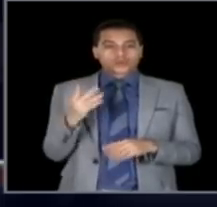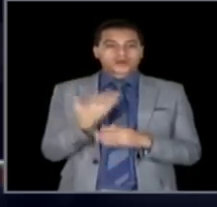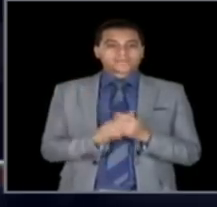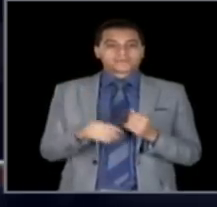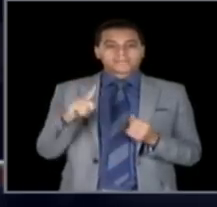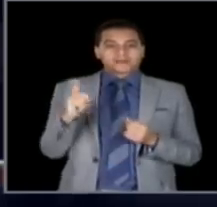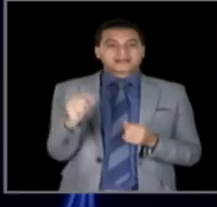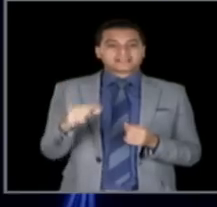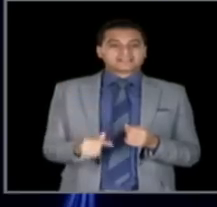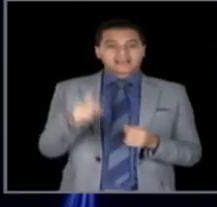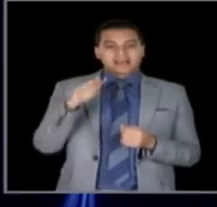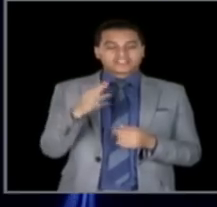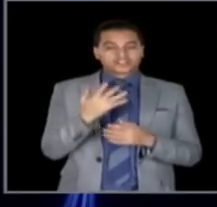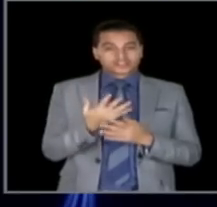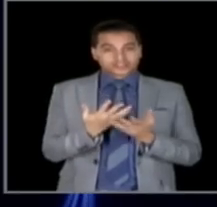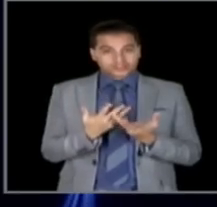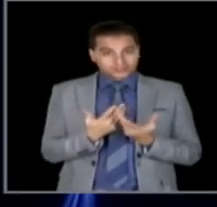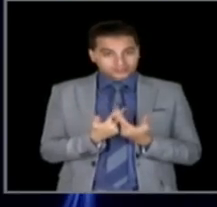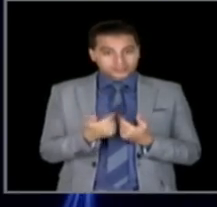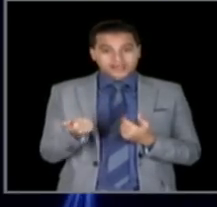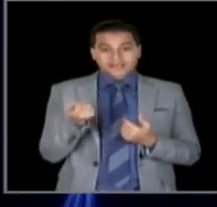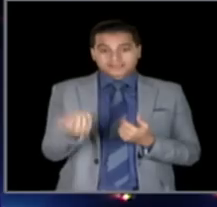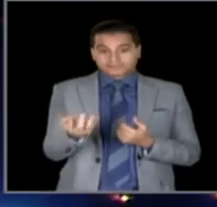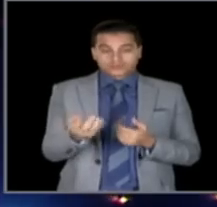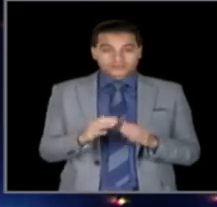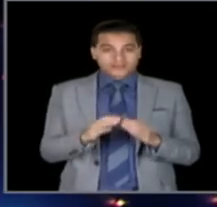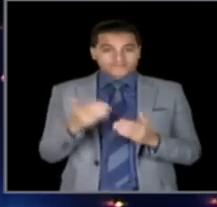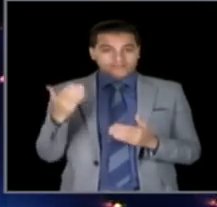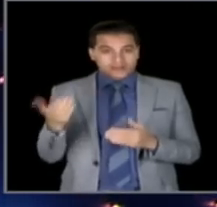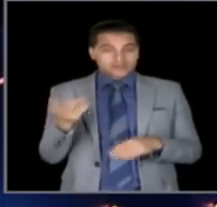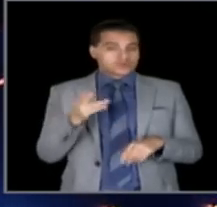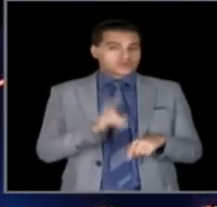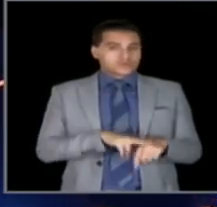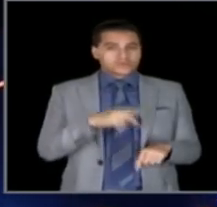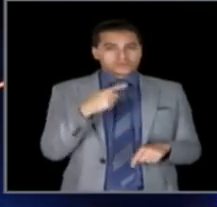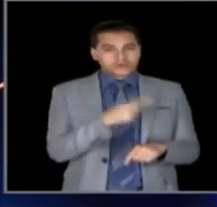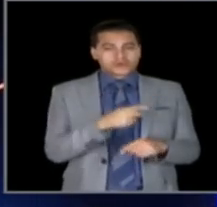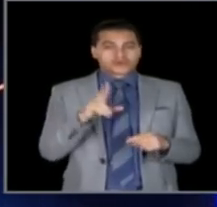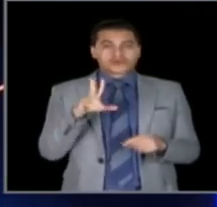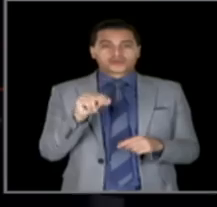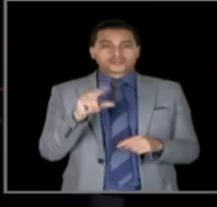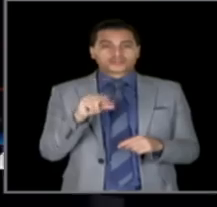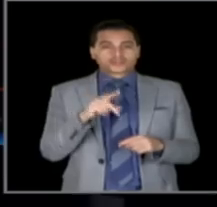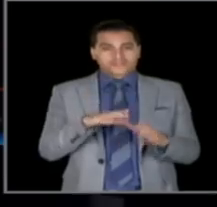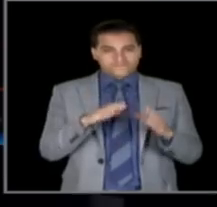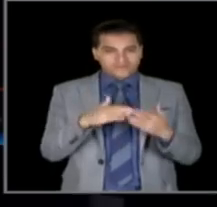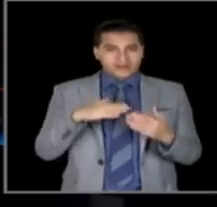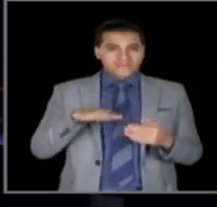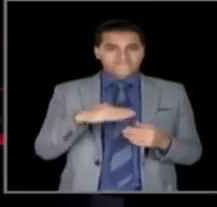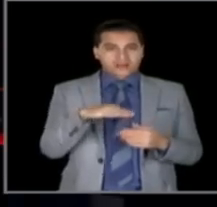الدمرداش. النتيجة 35 النيل، 20